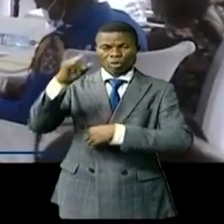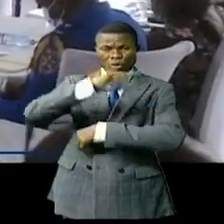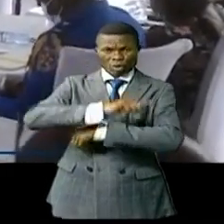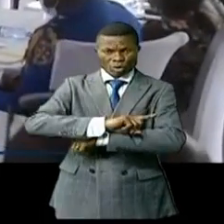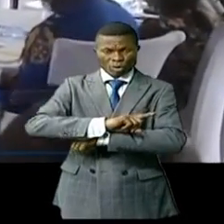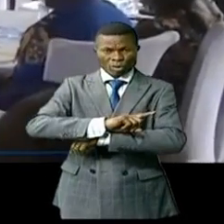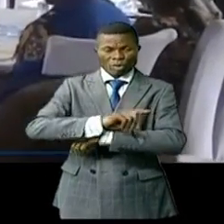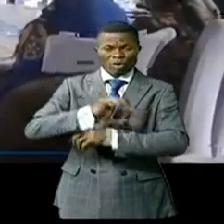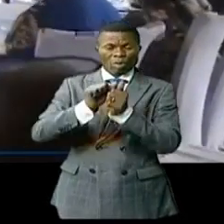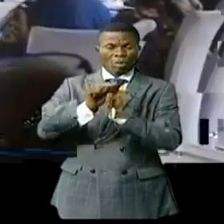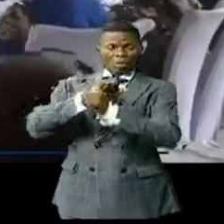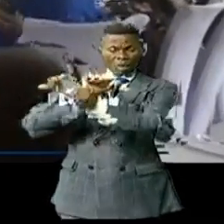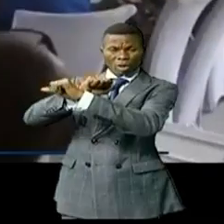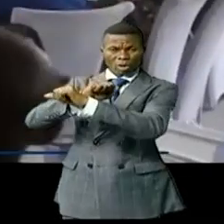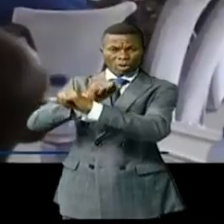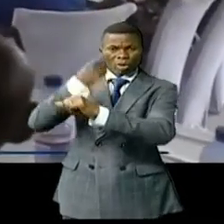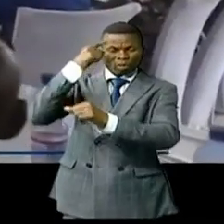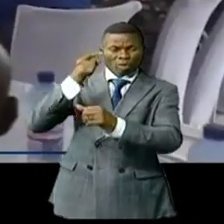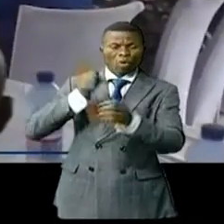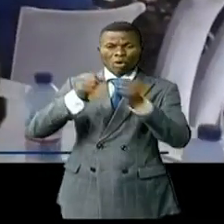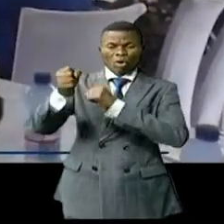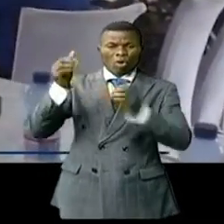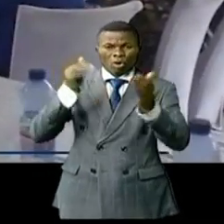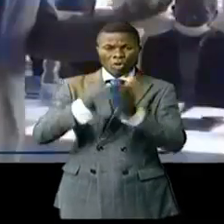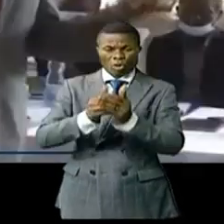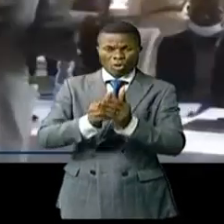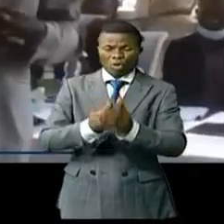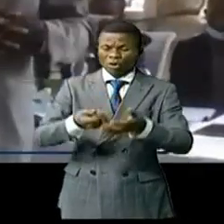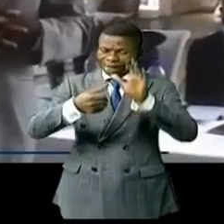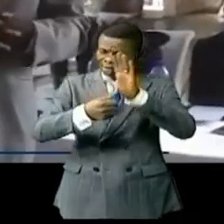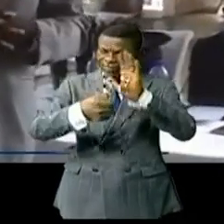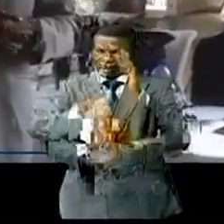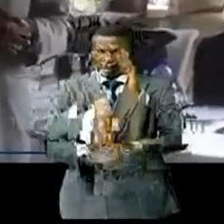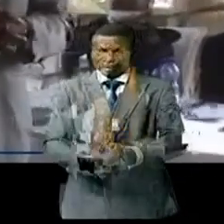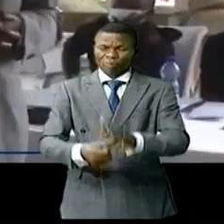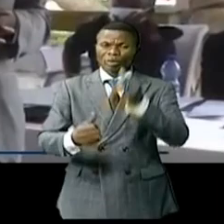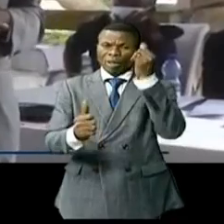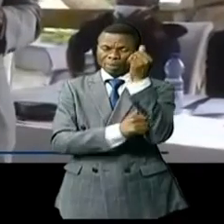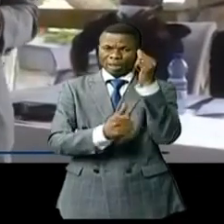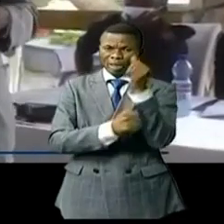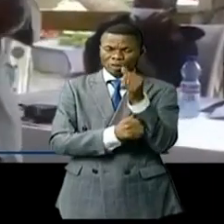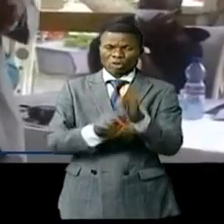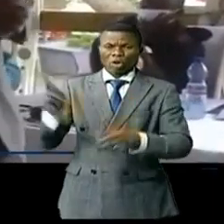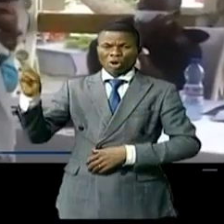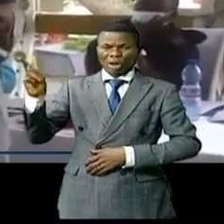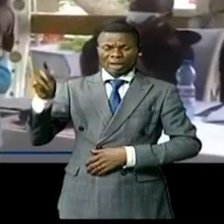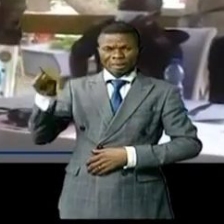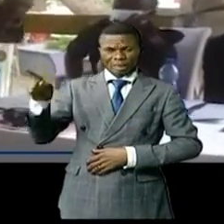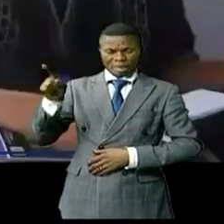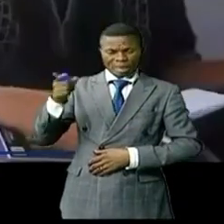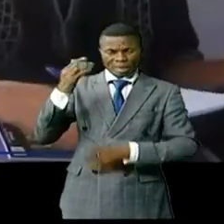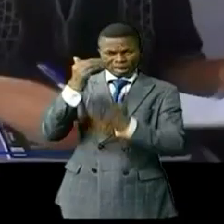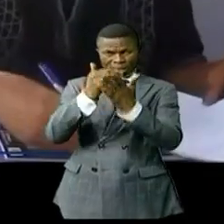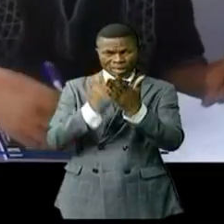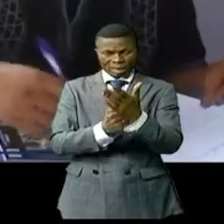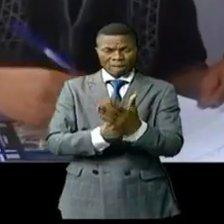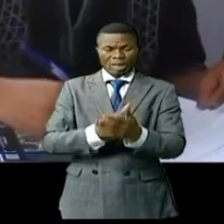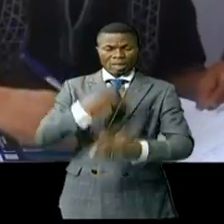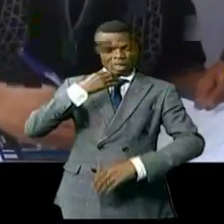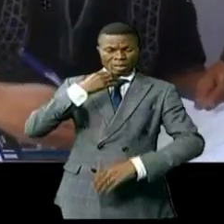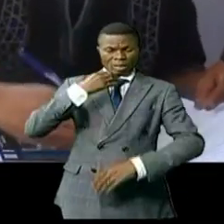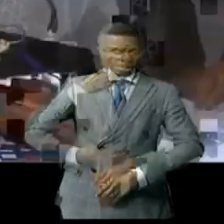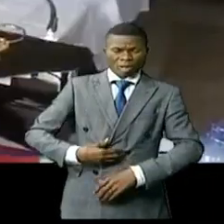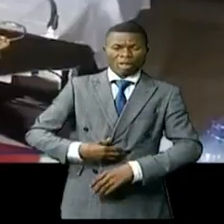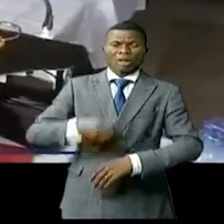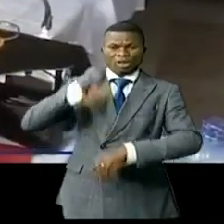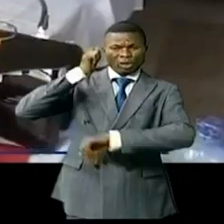et préventions à prendre quant à la lutte contre la traite des personnes au Kassai central. Parmi eux, nous pouvons citer les magistrats, les